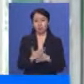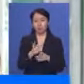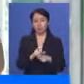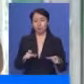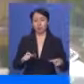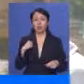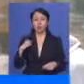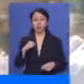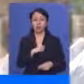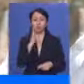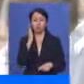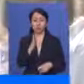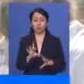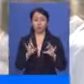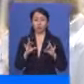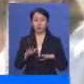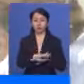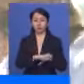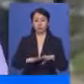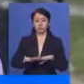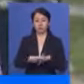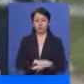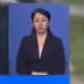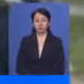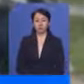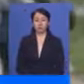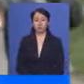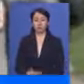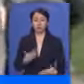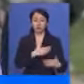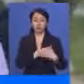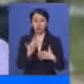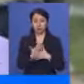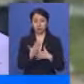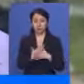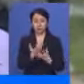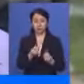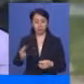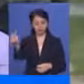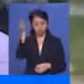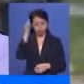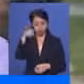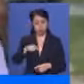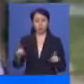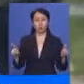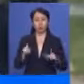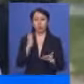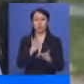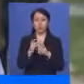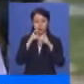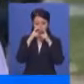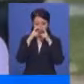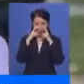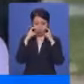граждане добровольно будут просвещать население. Волонтеры на остановках людям еще раз напоминают о том, что есть масочный